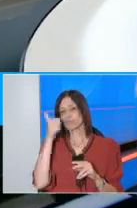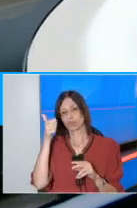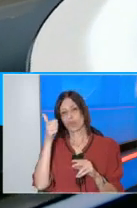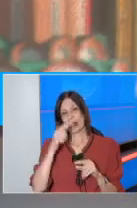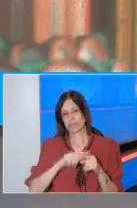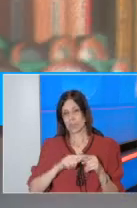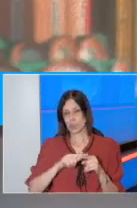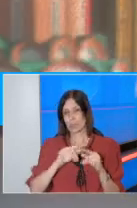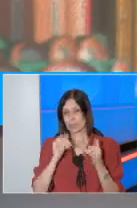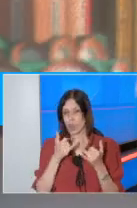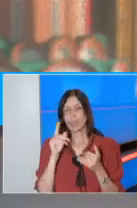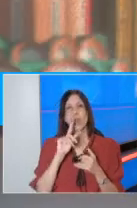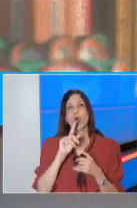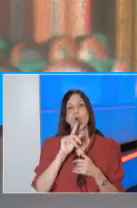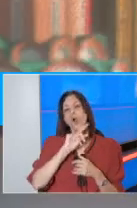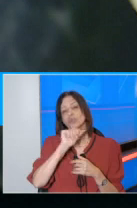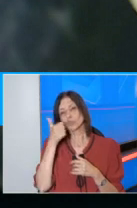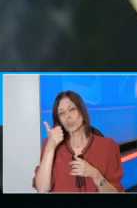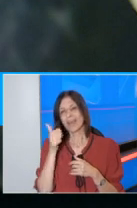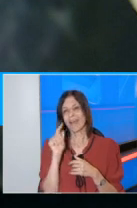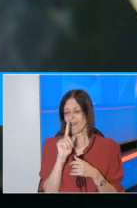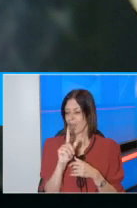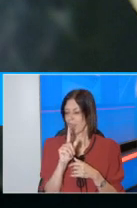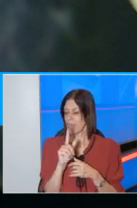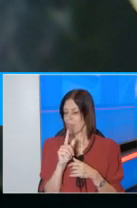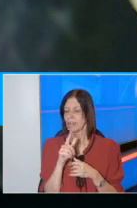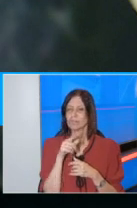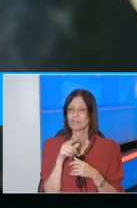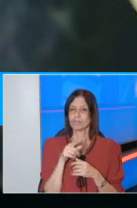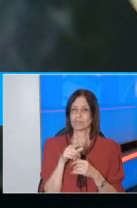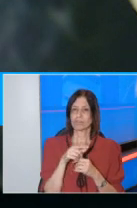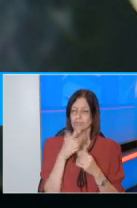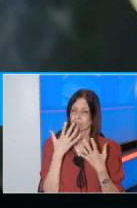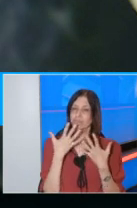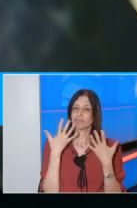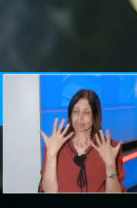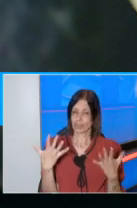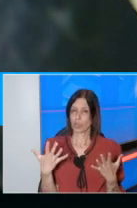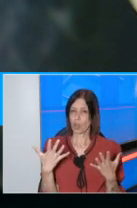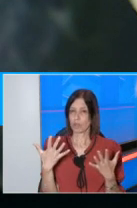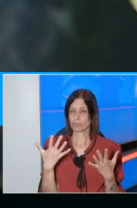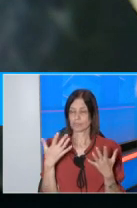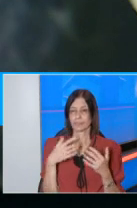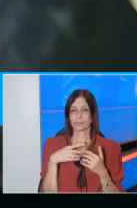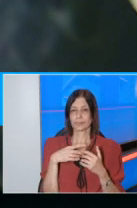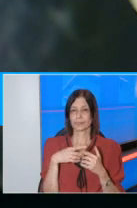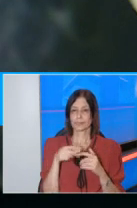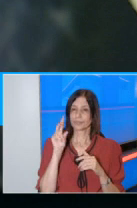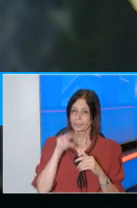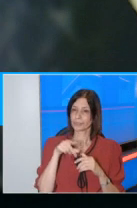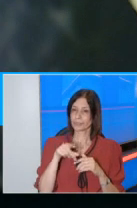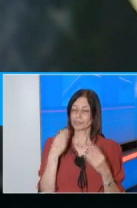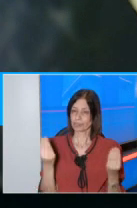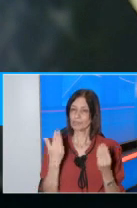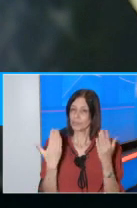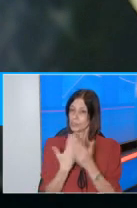מסוגה, נכון? היא לא ראשונה מסוגה, אבל בקנה מידה כזה גדול ונרחב, יש כאן עניין